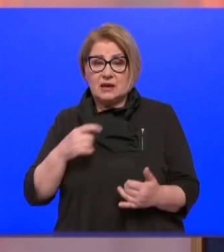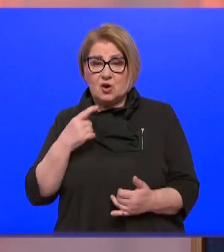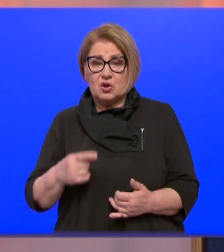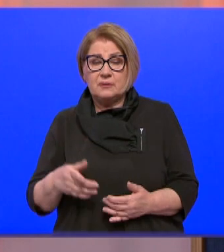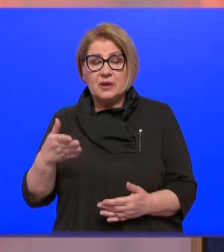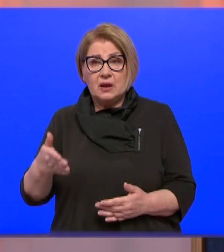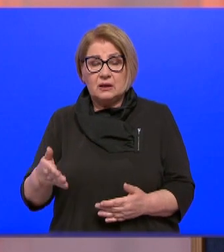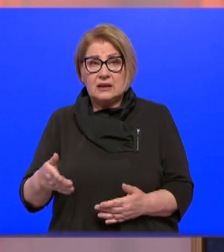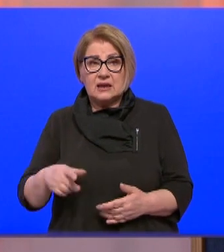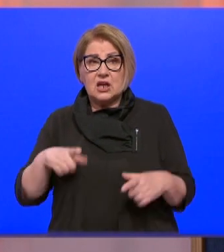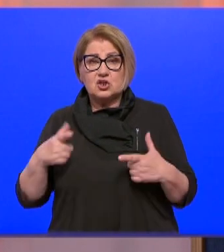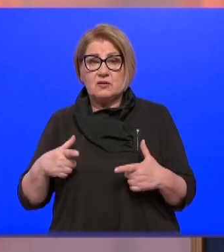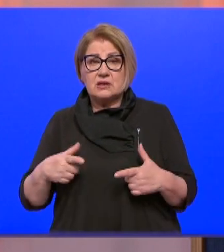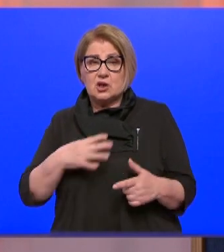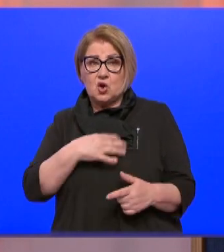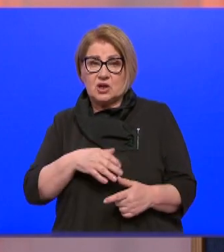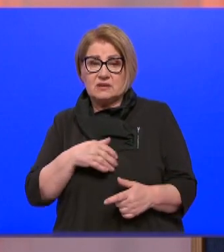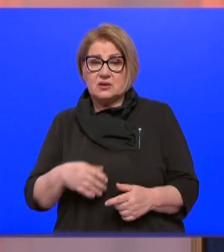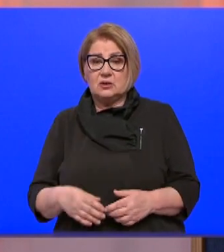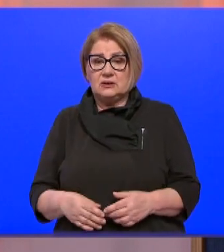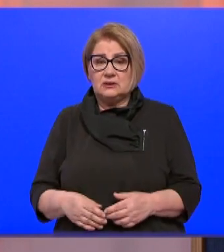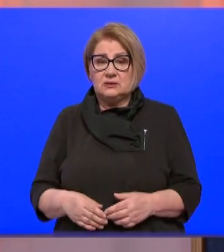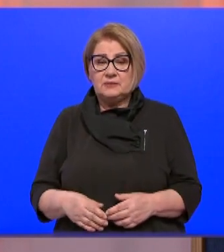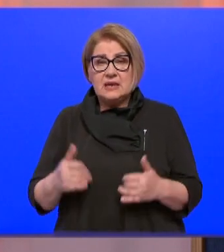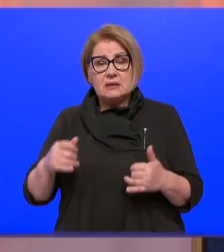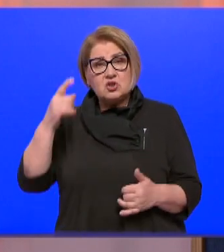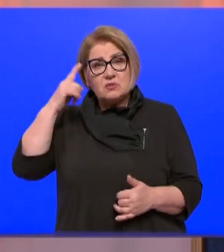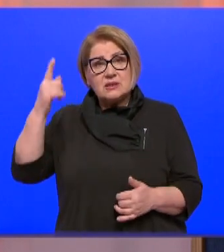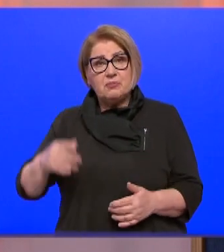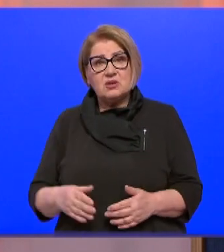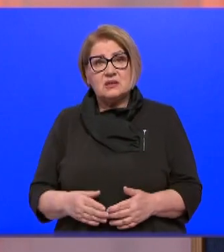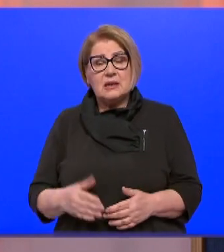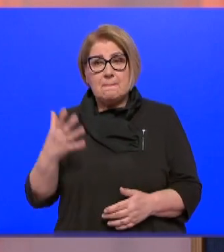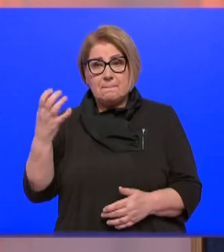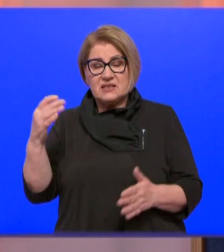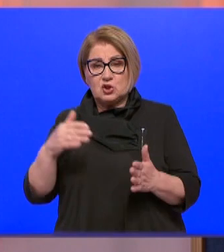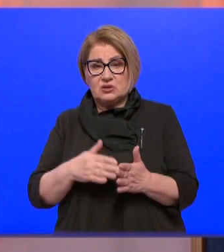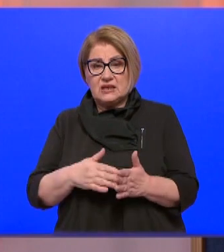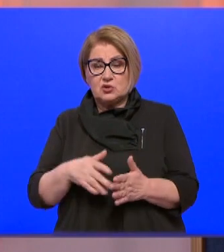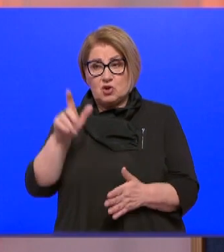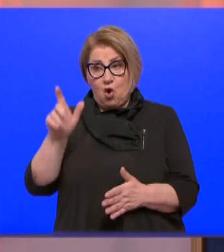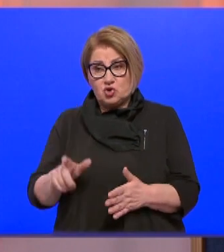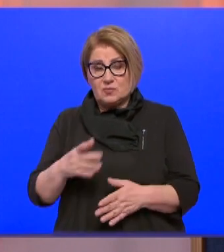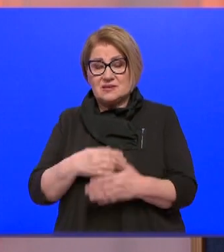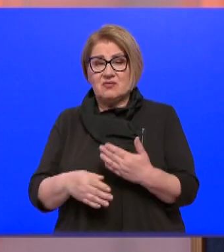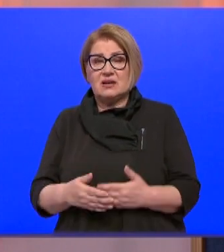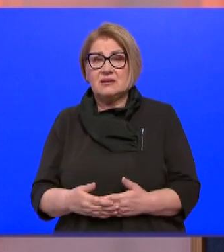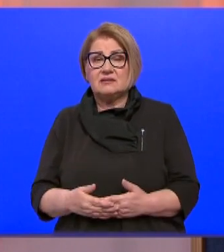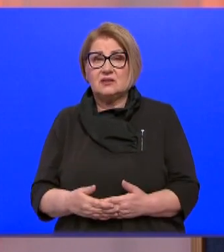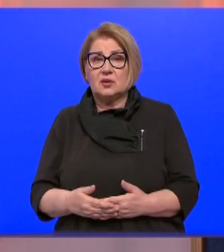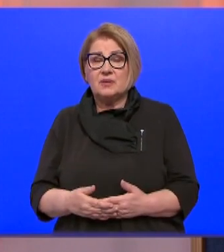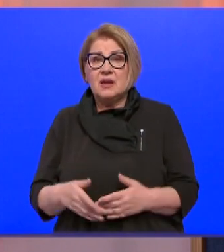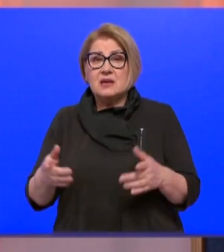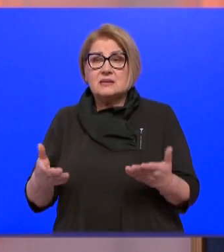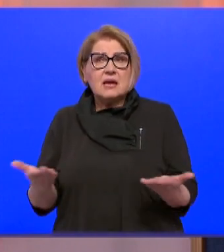o tom kontekstu življenja i o Hrvatskoj, poštovani gledatelji, idemo se samo podsjetiti, gotovo 500.000 je osoba s invaliditetom.